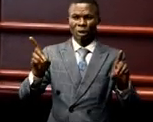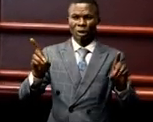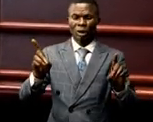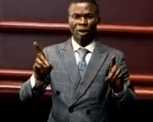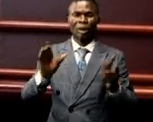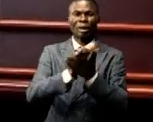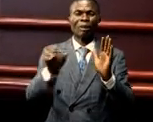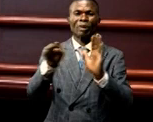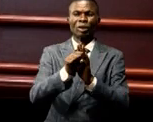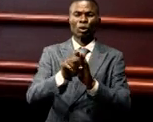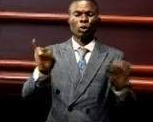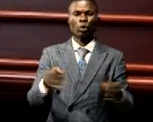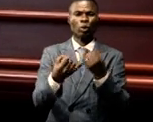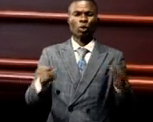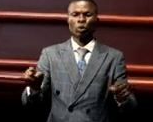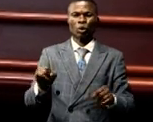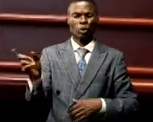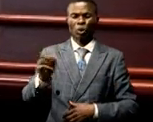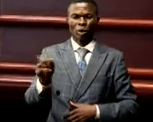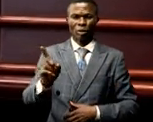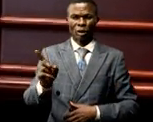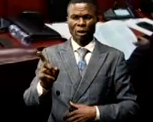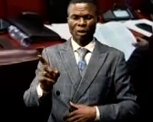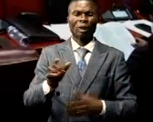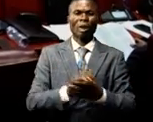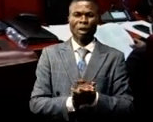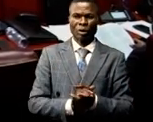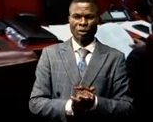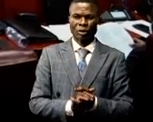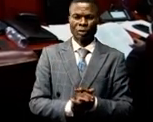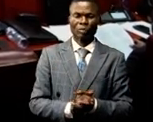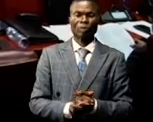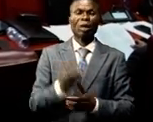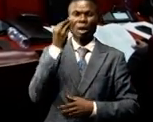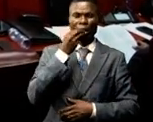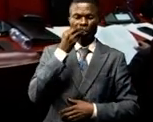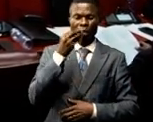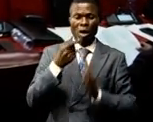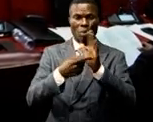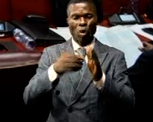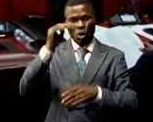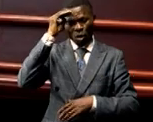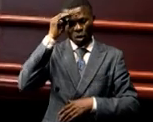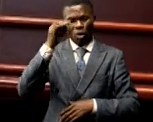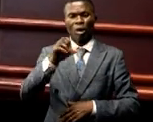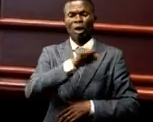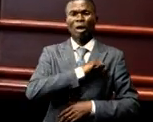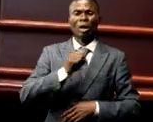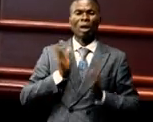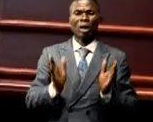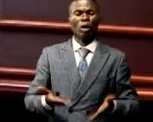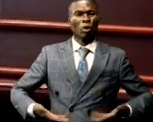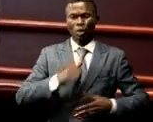entamé, sinon il n'existera plus d'État. Ces mots représentent l'indignation de la Chambre haute du Parlement suite